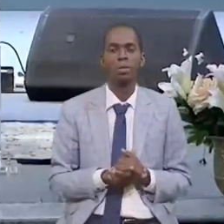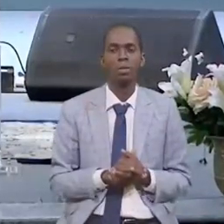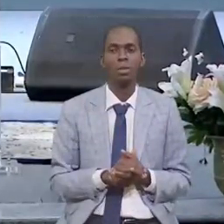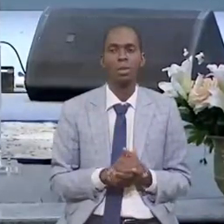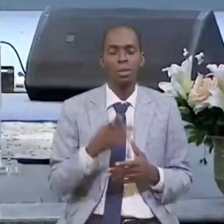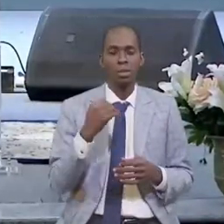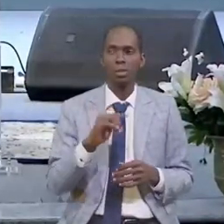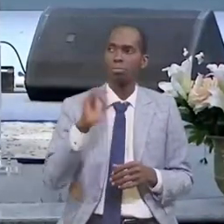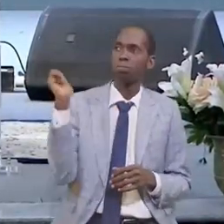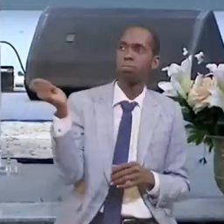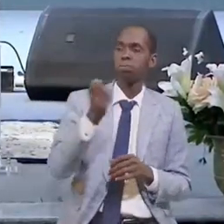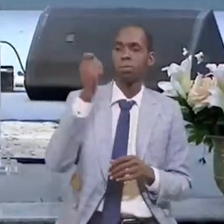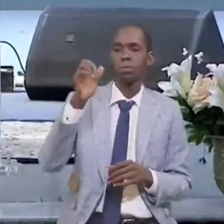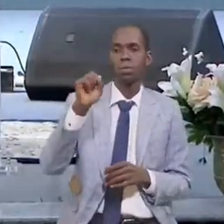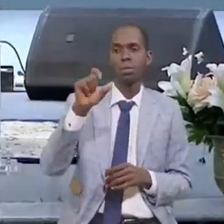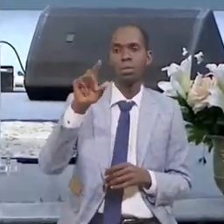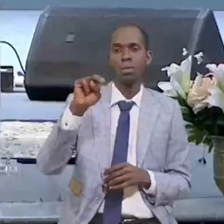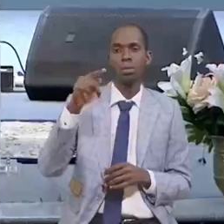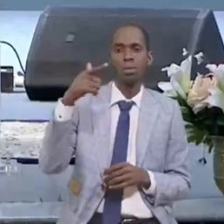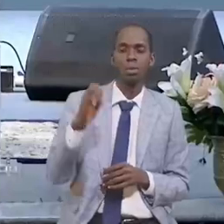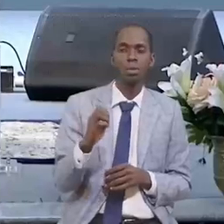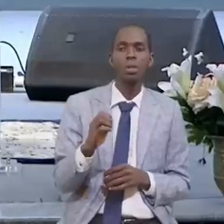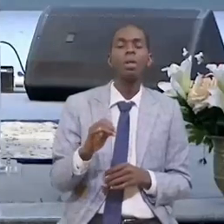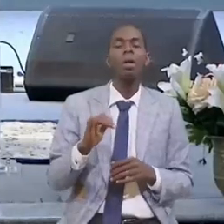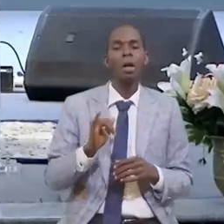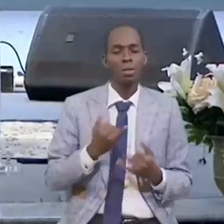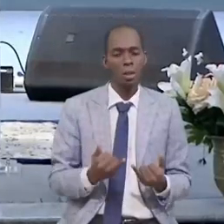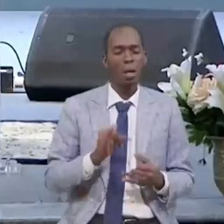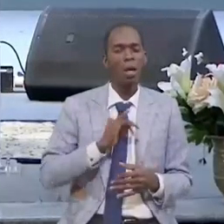la lance-pied que j'ai, la gibecière que j'ai, je sais maintenant pourquoi